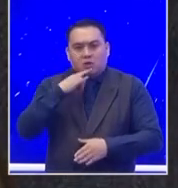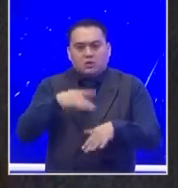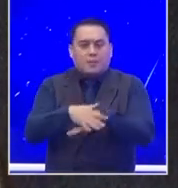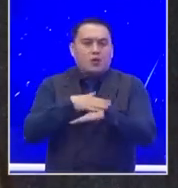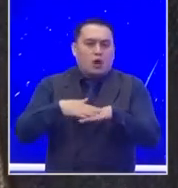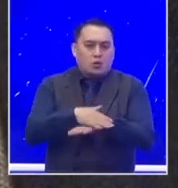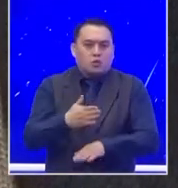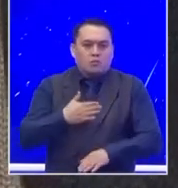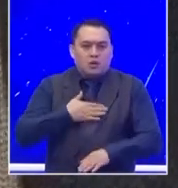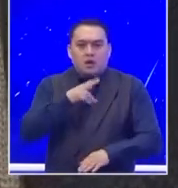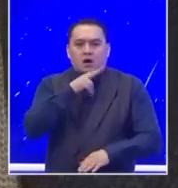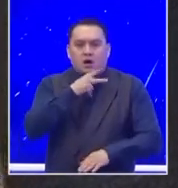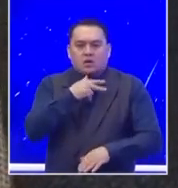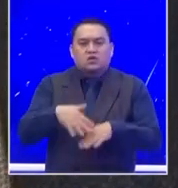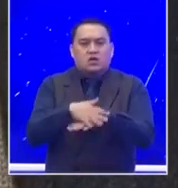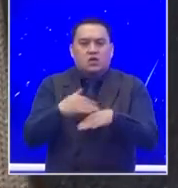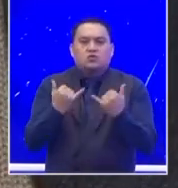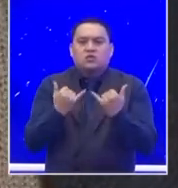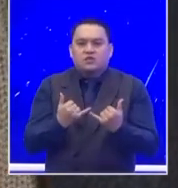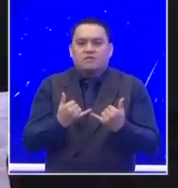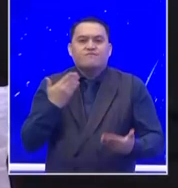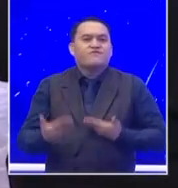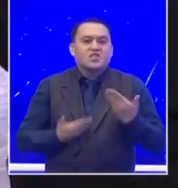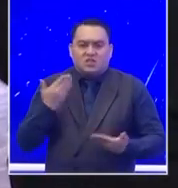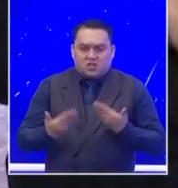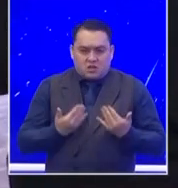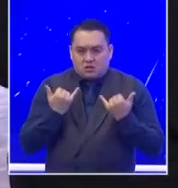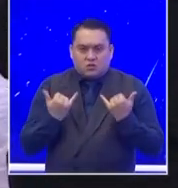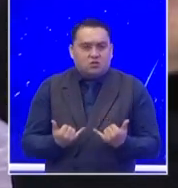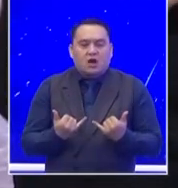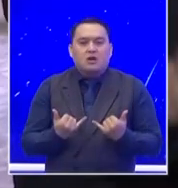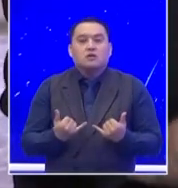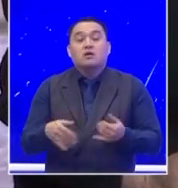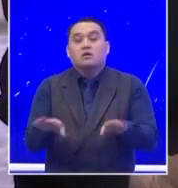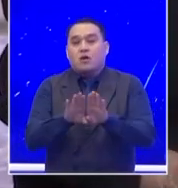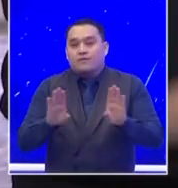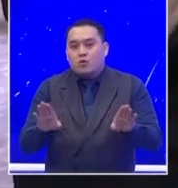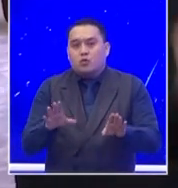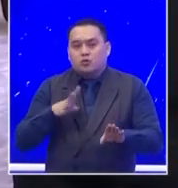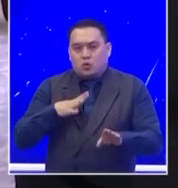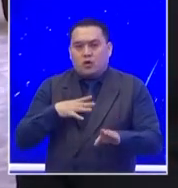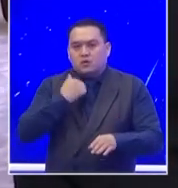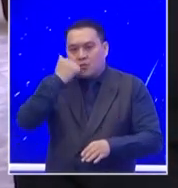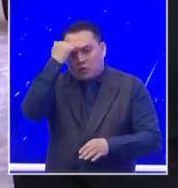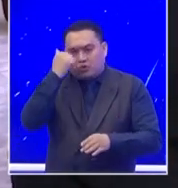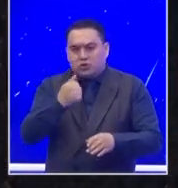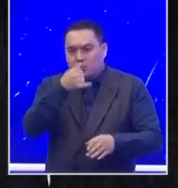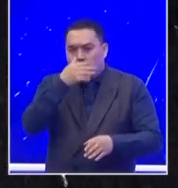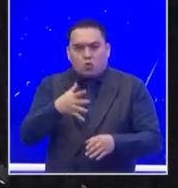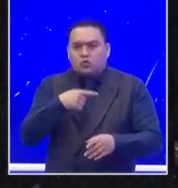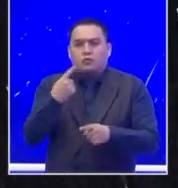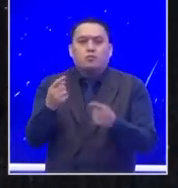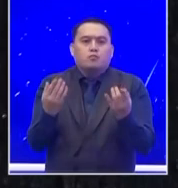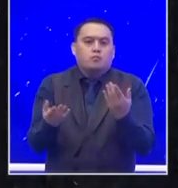народу, корейский народ в Казахстане выжил. Ничем нельзя выразить вот эту благодарность.